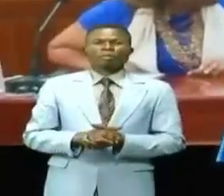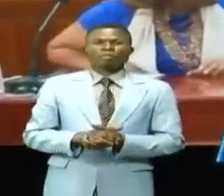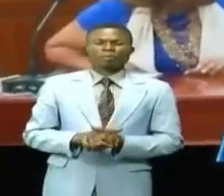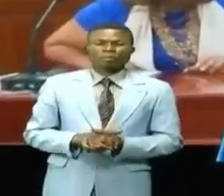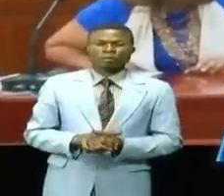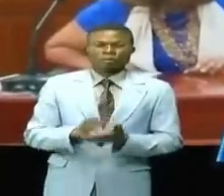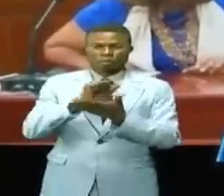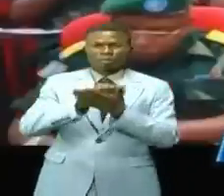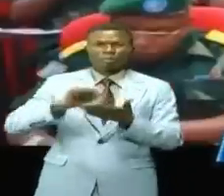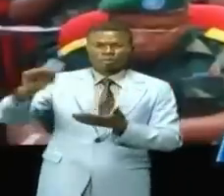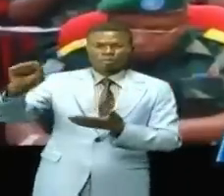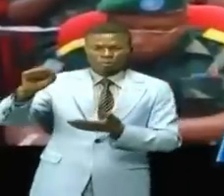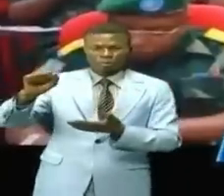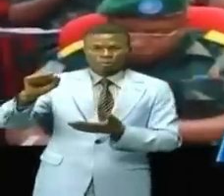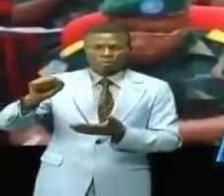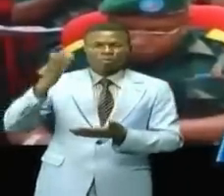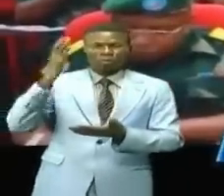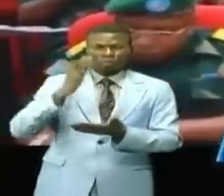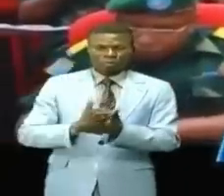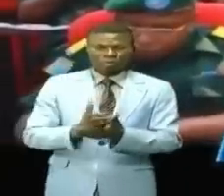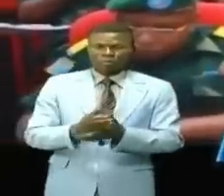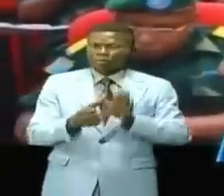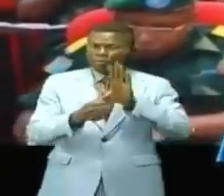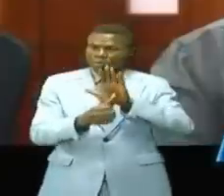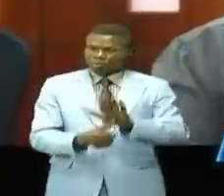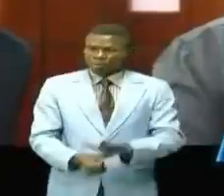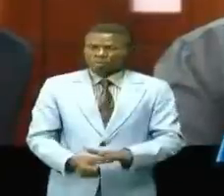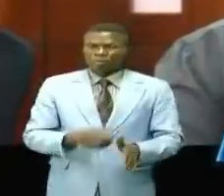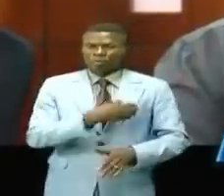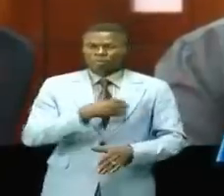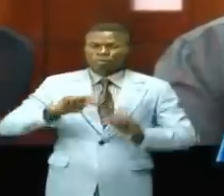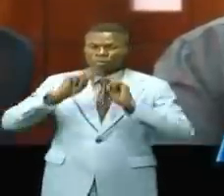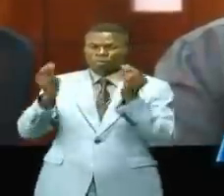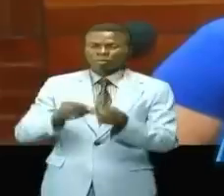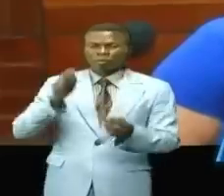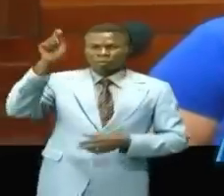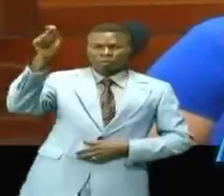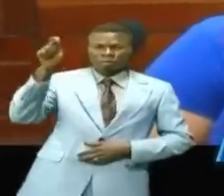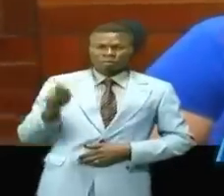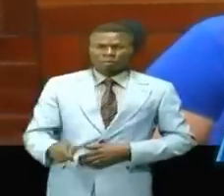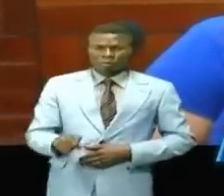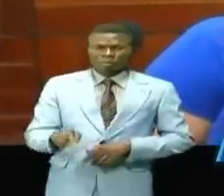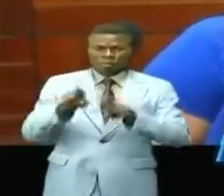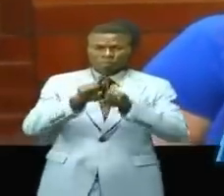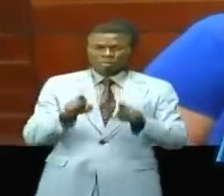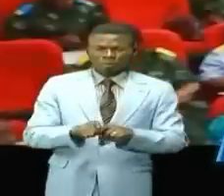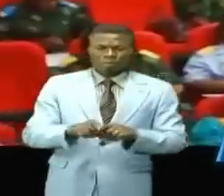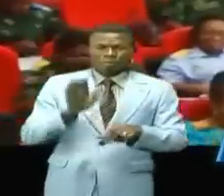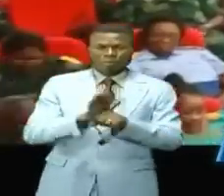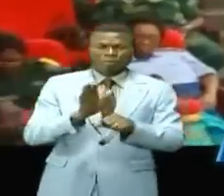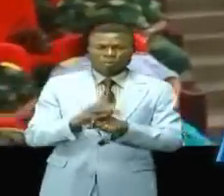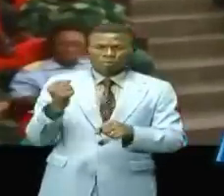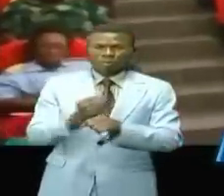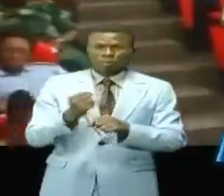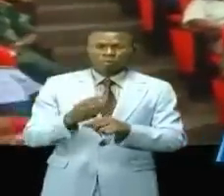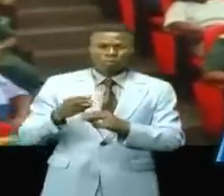Ce séminaire vise à lutter contre la non-représentation de femmes au sein de l'armée et aux différents services de sécurité professionnelle